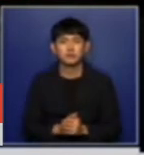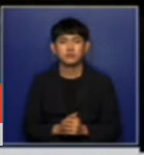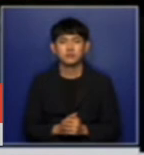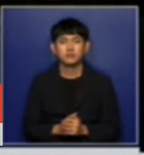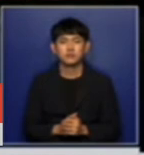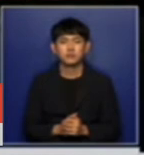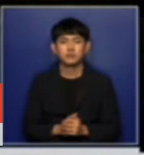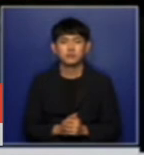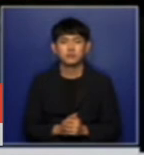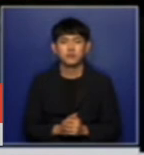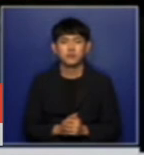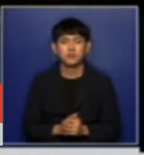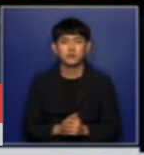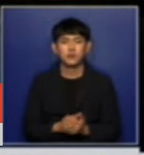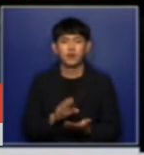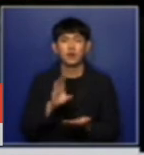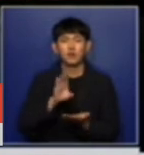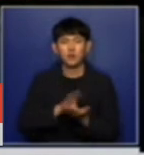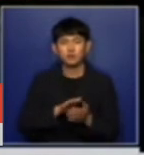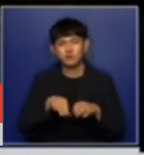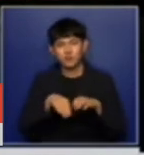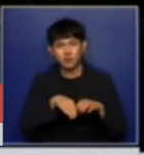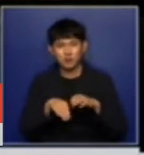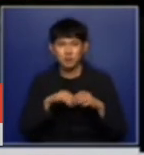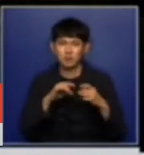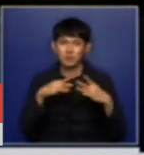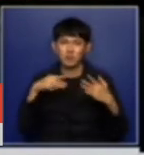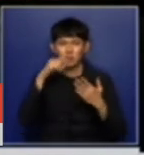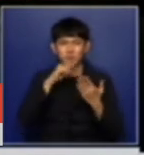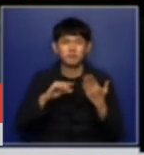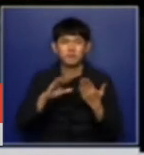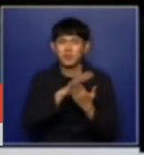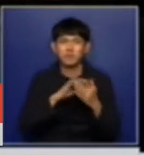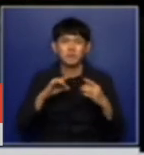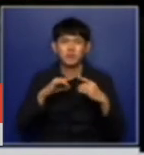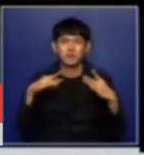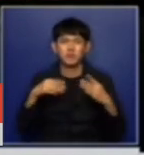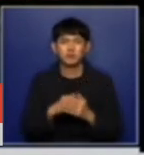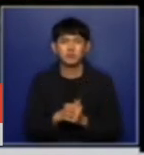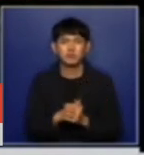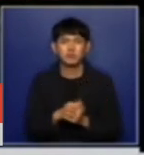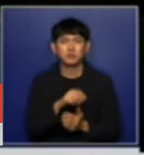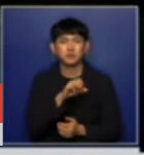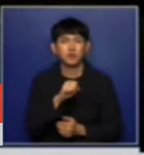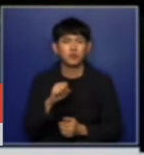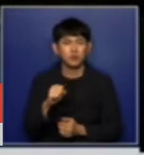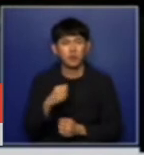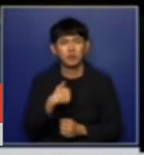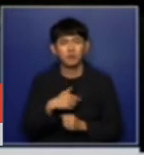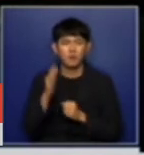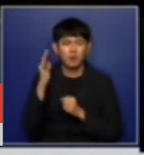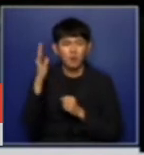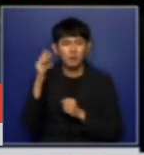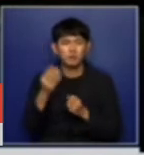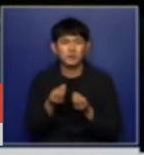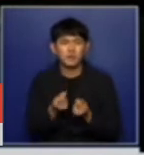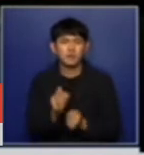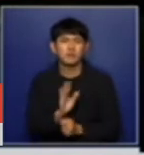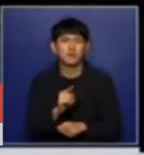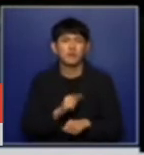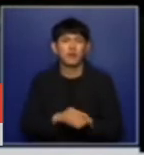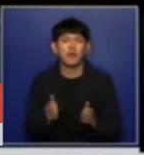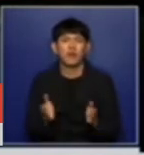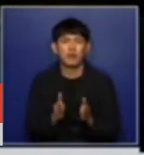ลักษณะการจัดงบประมาณเองไม่ตอบโจทย์กับประเทศมีท่านสมาชิกพูดไปเยอะครับผมจะไม่ลงรายละเอียดเนื่องจากเวลามีจ